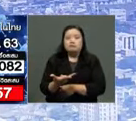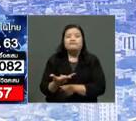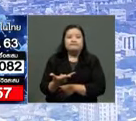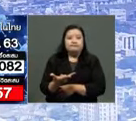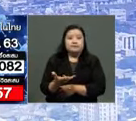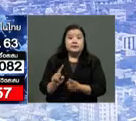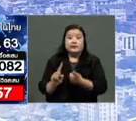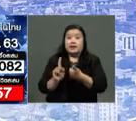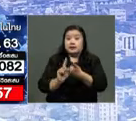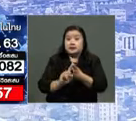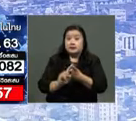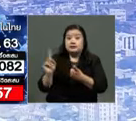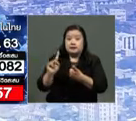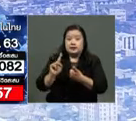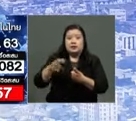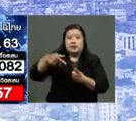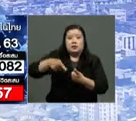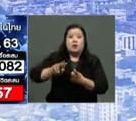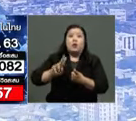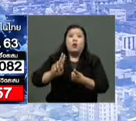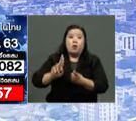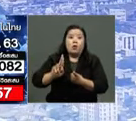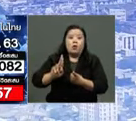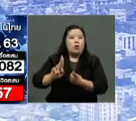ฉบับนี้ก็คือพูดง่ายก็คือฉบับที่ 1ก็เป็นเรื่องของพ.ร.ก.